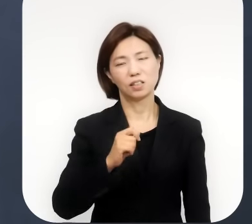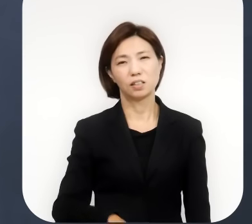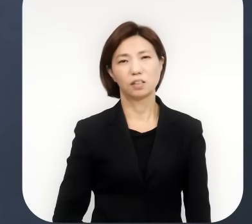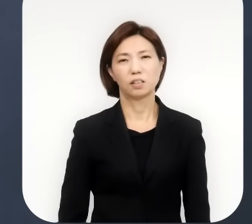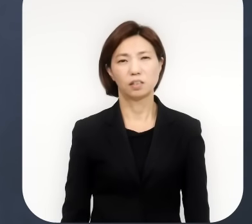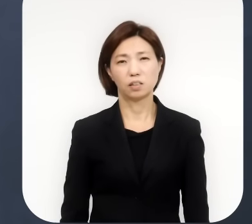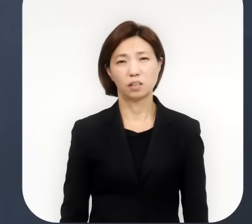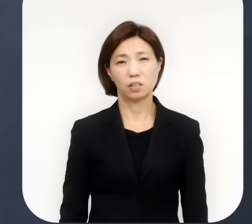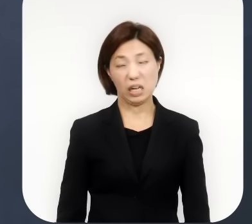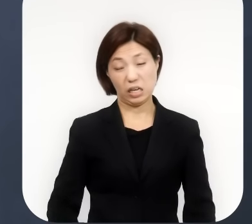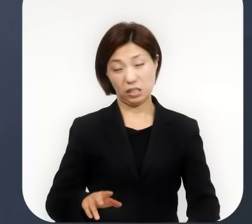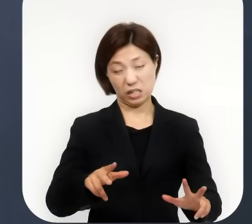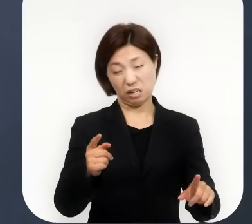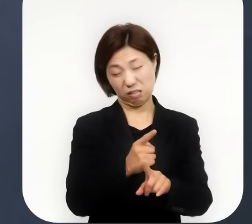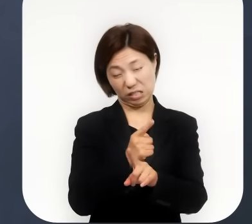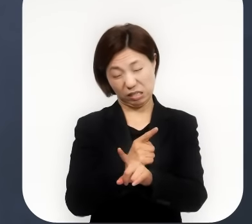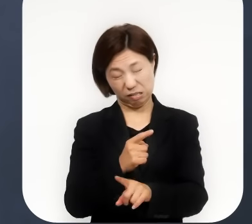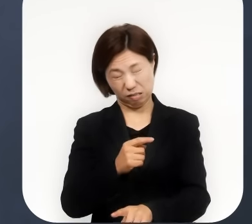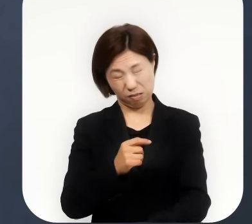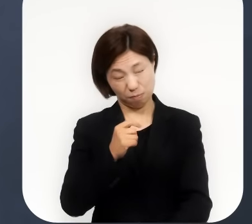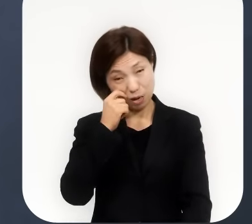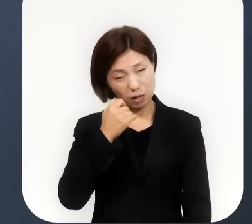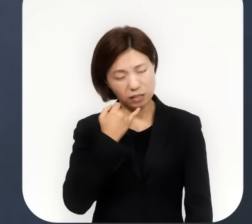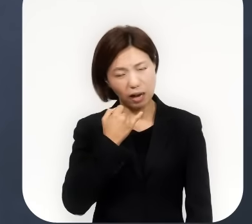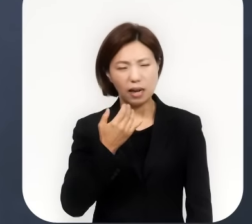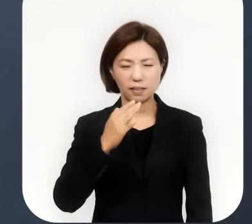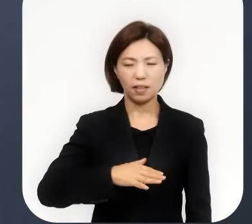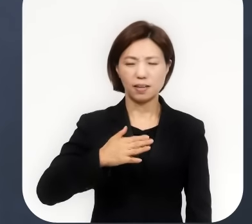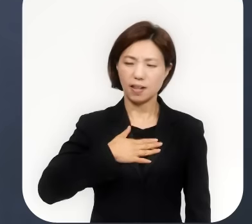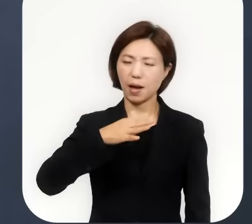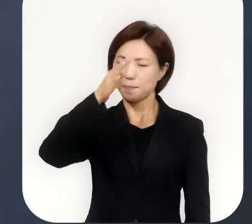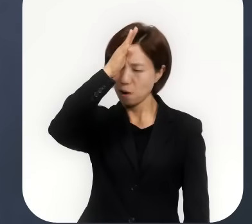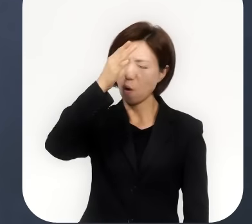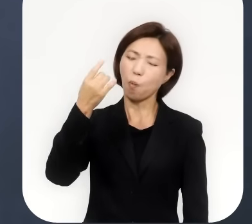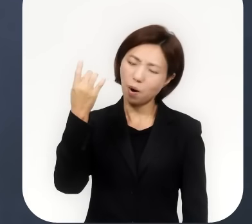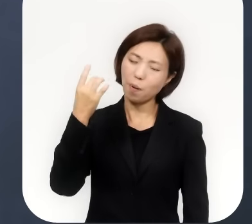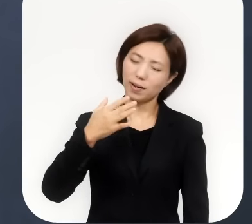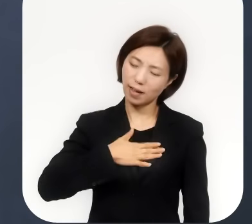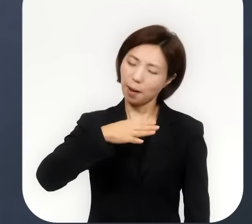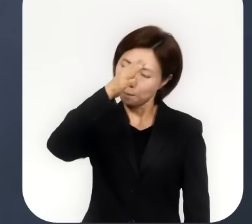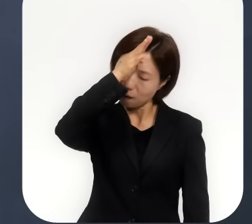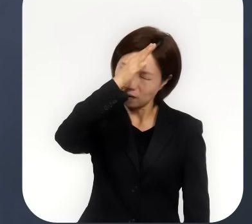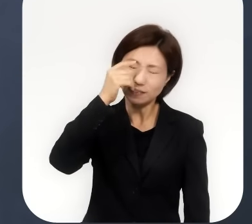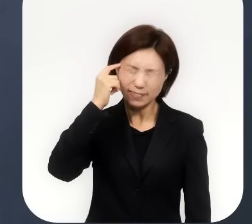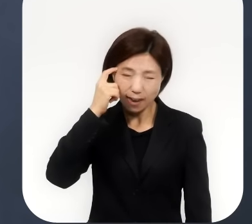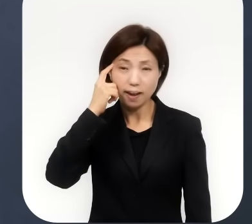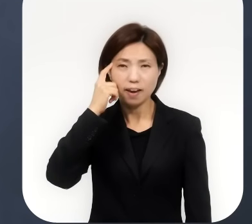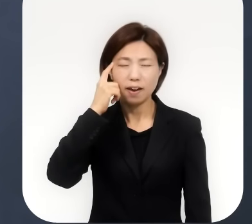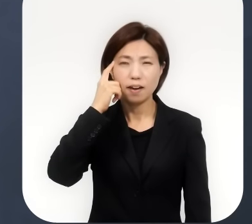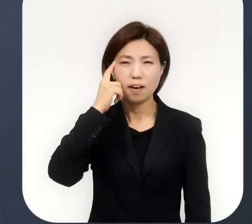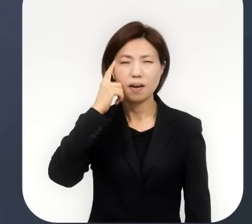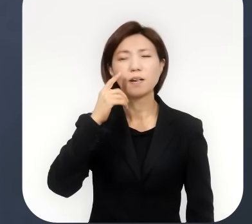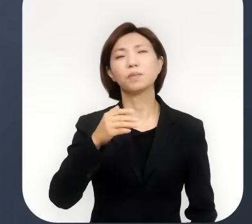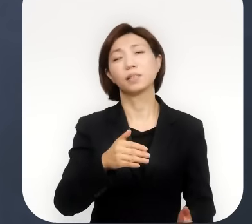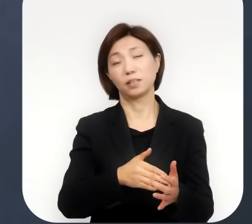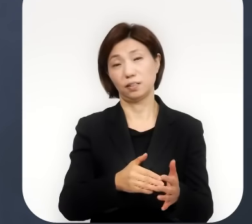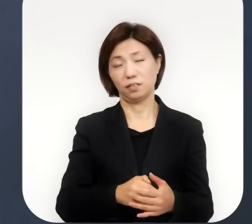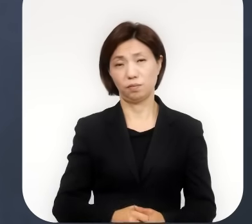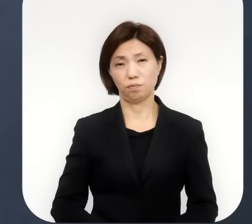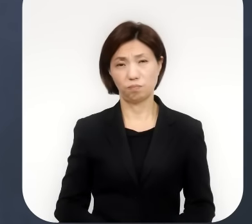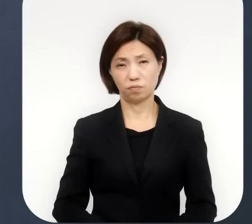자기가 이제 안 고쳐 져도 괜찮은데 이거 내 병이다 내 병이다 이렇게만